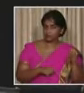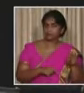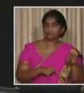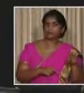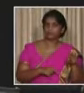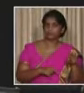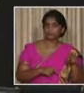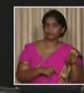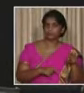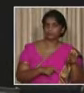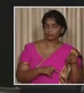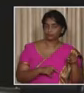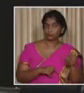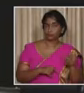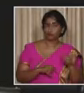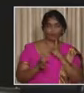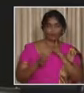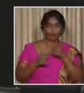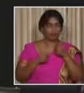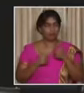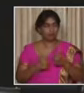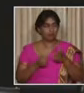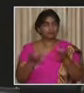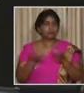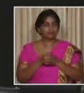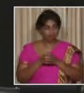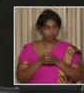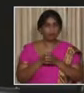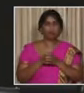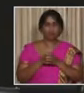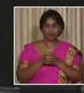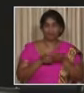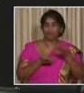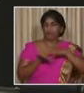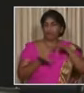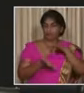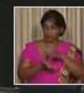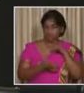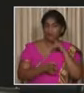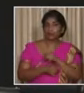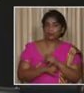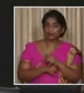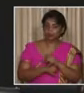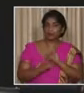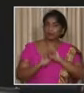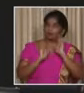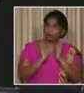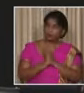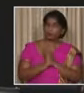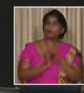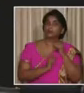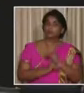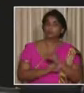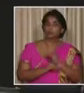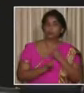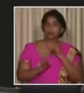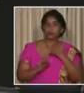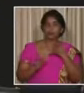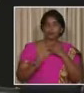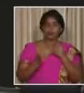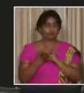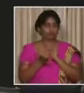අර සුහුරු මේ ස්මාර්ට් පෝල්ස් කියලා කියනවා ඒවට ඒ සියලුම ඒකෙදී සෙන්සර්ස් ලබා දීලා ඒකේ